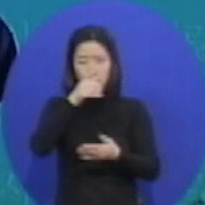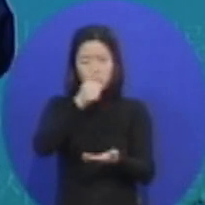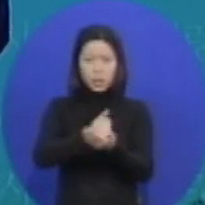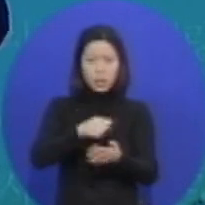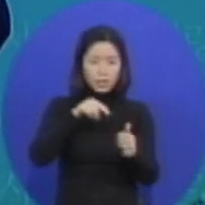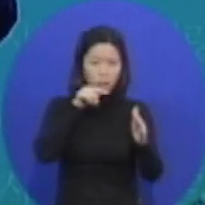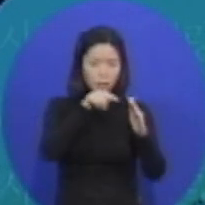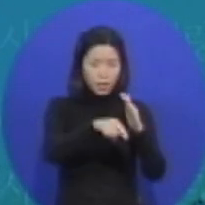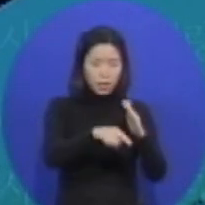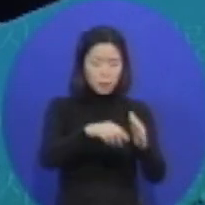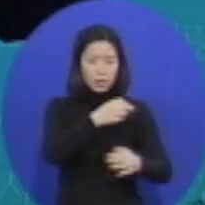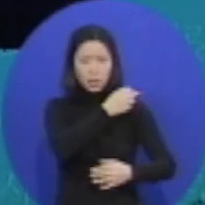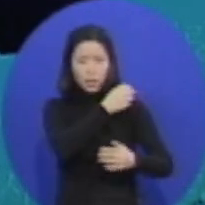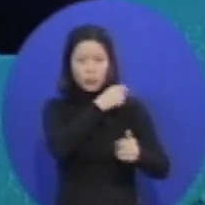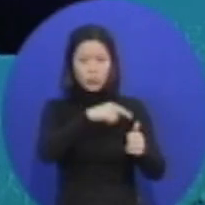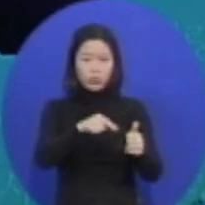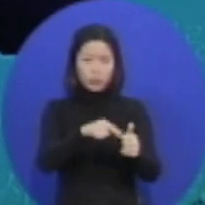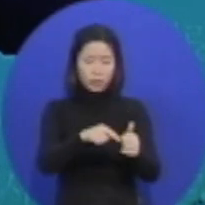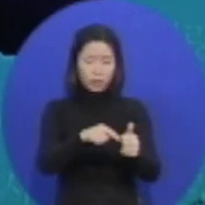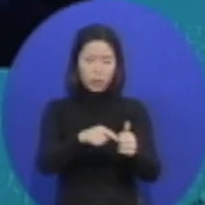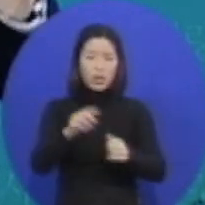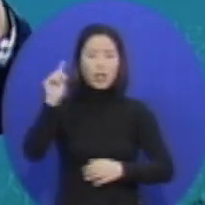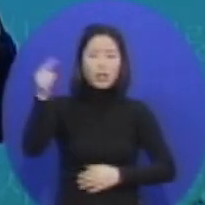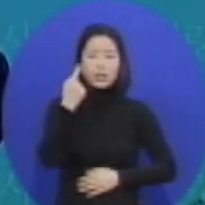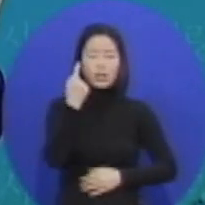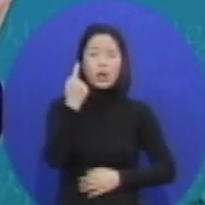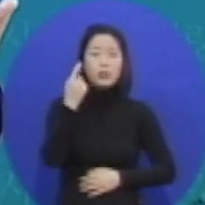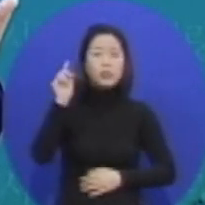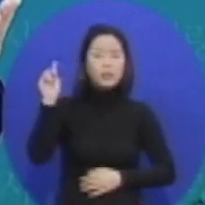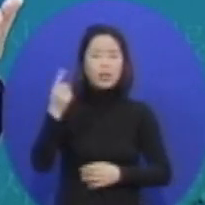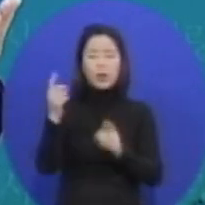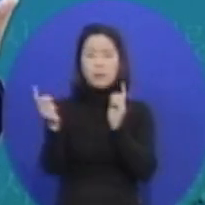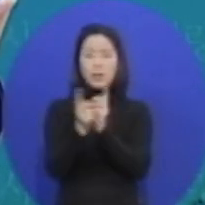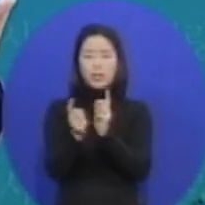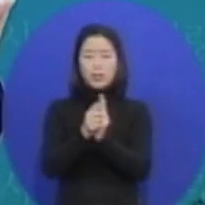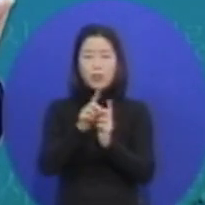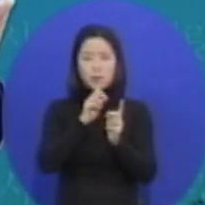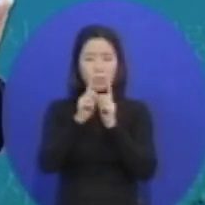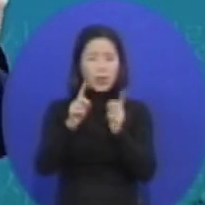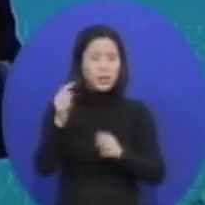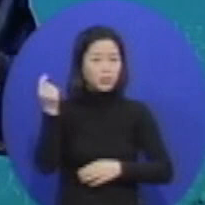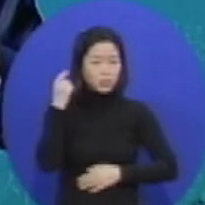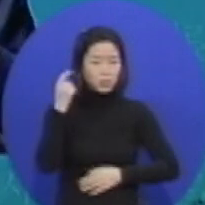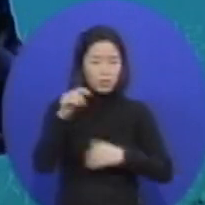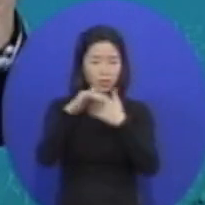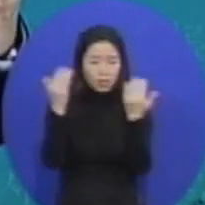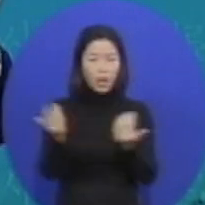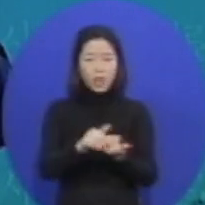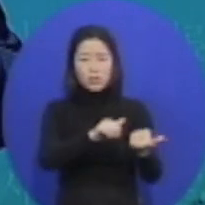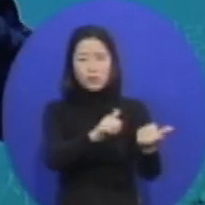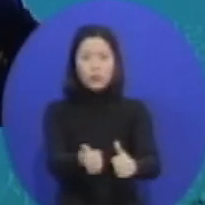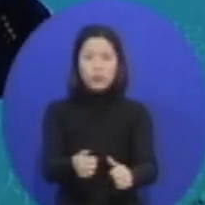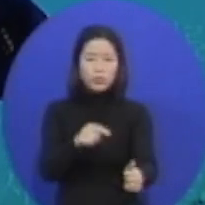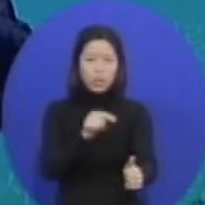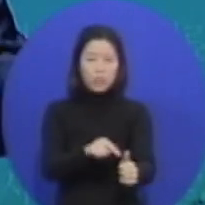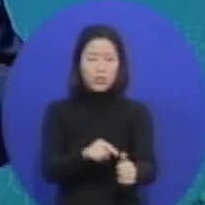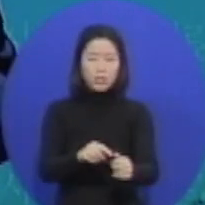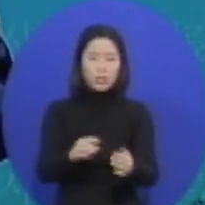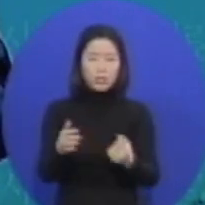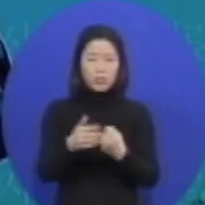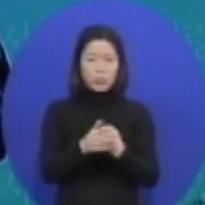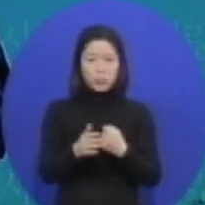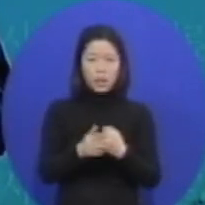다윗 하고 만났다고 하면 다 죽이는 거예요 그러면 다윗은 어디로 가야되요 결국은 아무도 없는 광야로